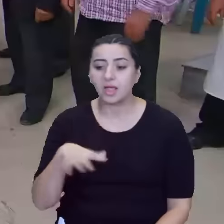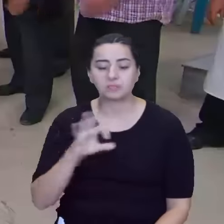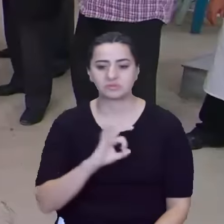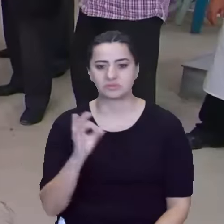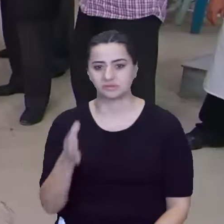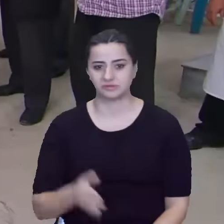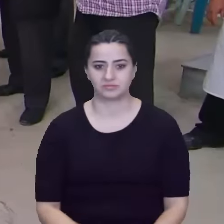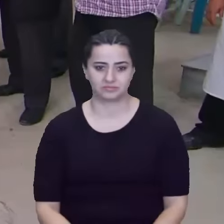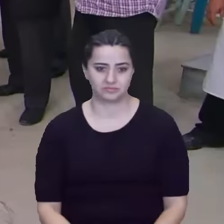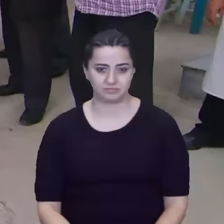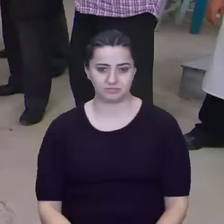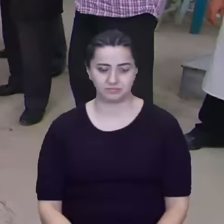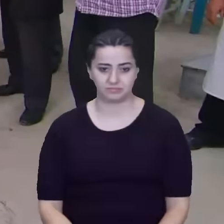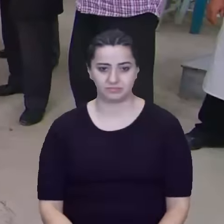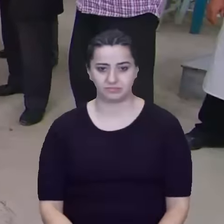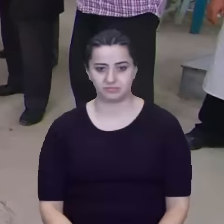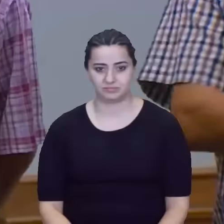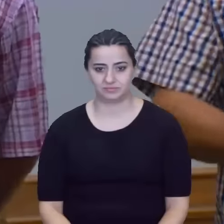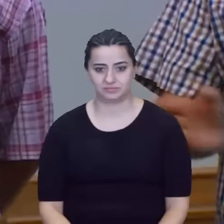mi?